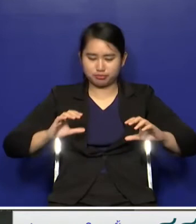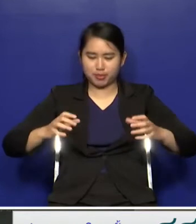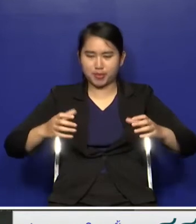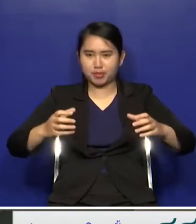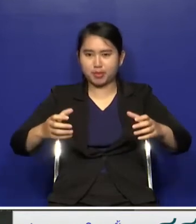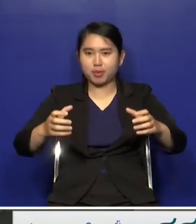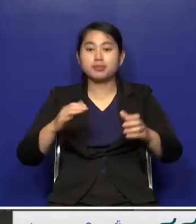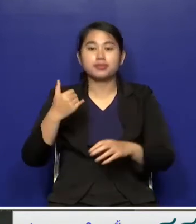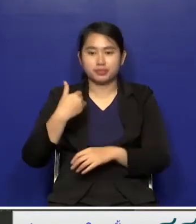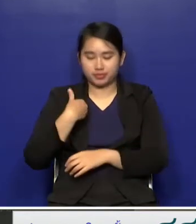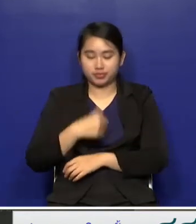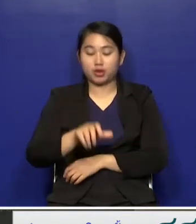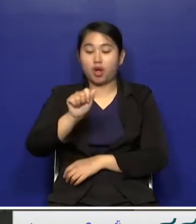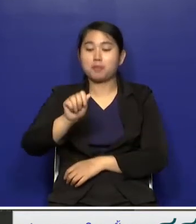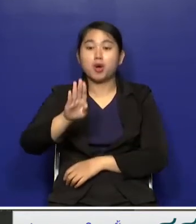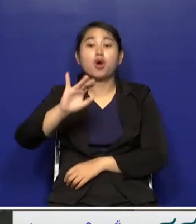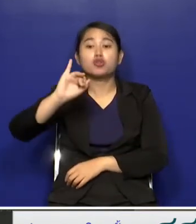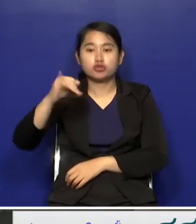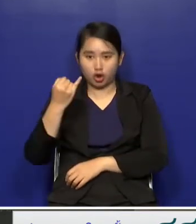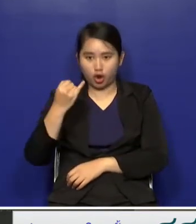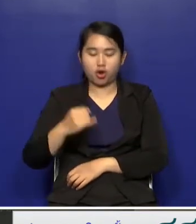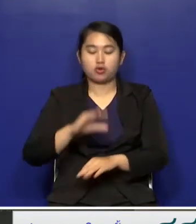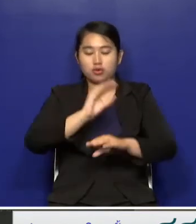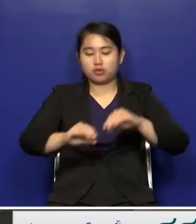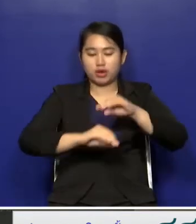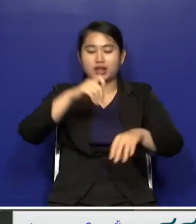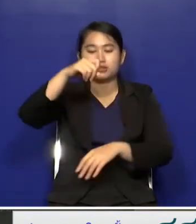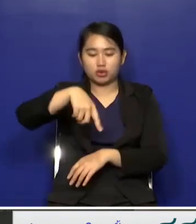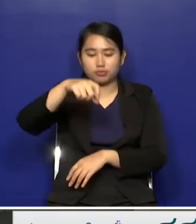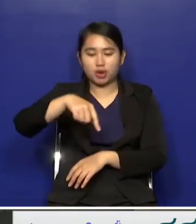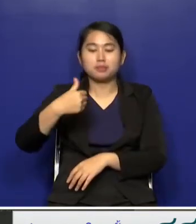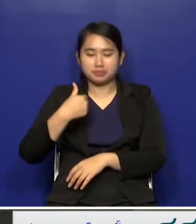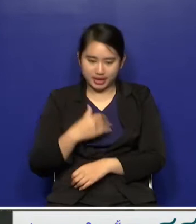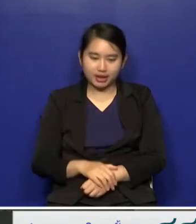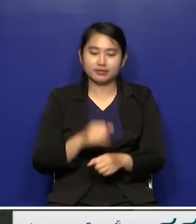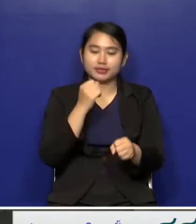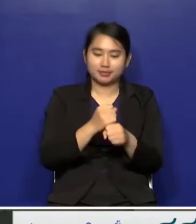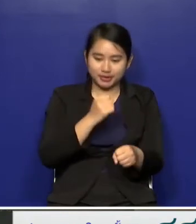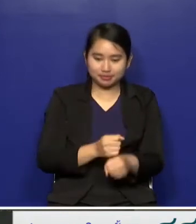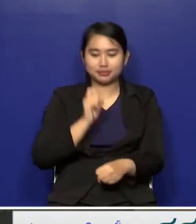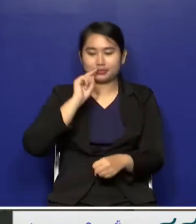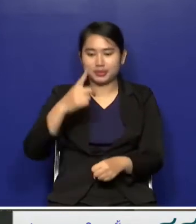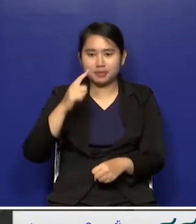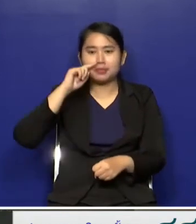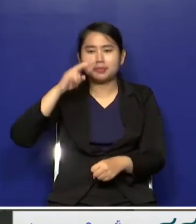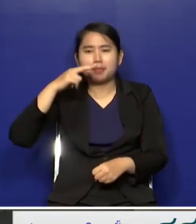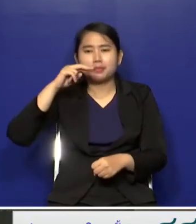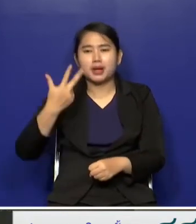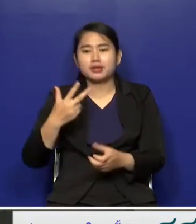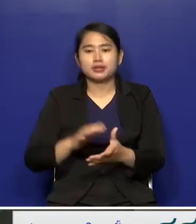อบจก็เข้ามาซ่อมครับแต่ซ่อมแล้วพังทางและส้อมส้อมลำพังทางร้านซ่อมไม่จบ